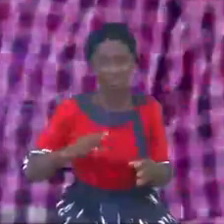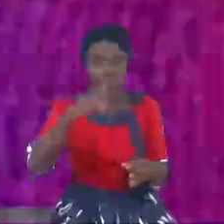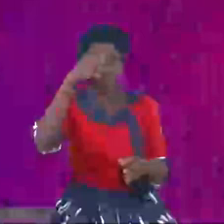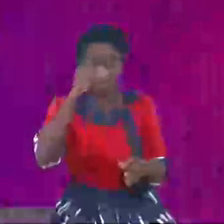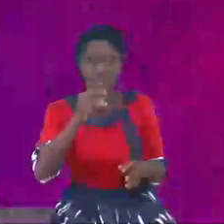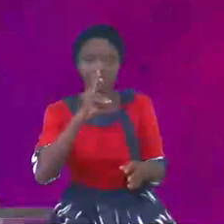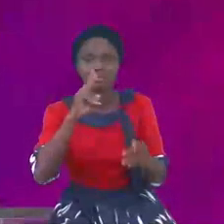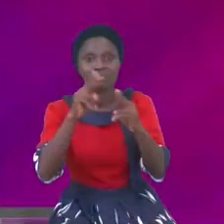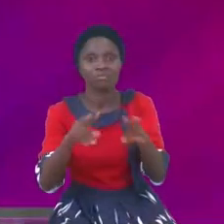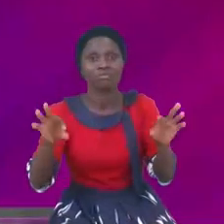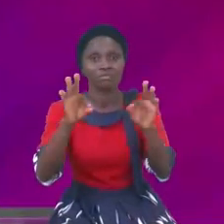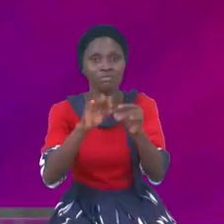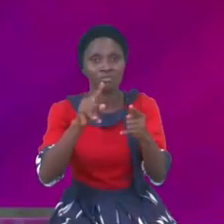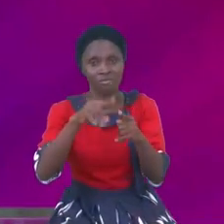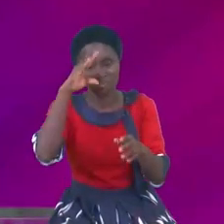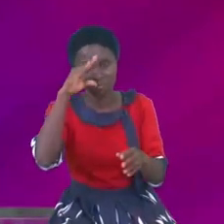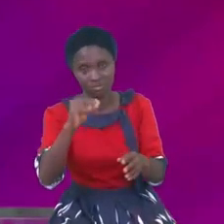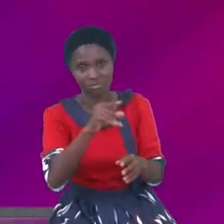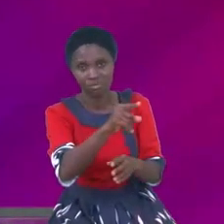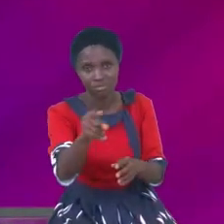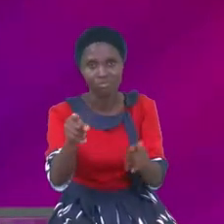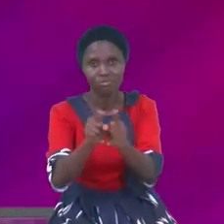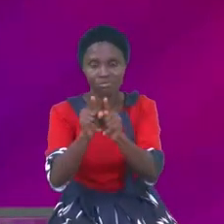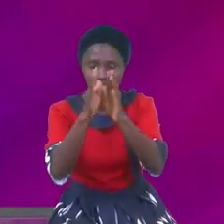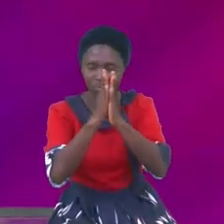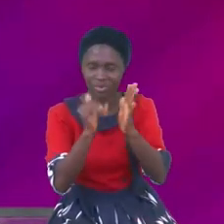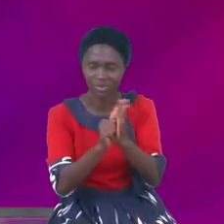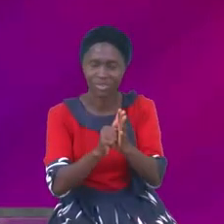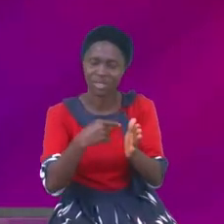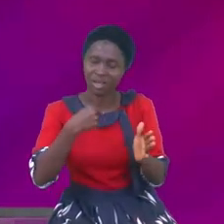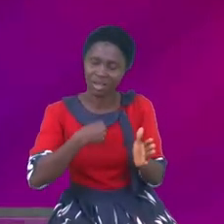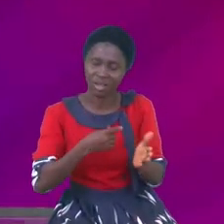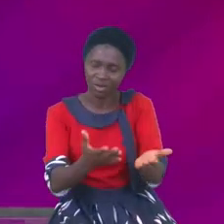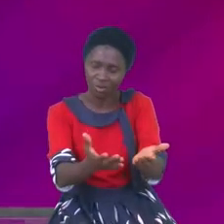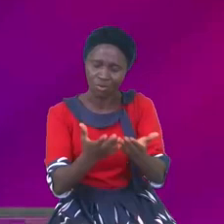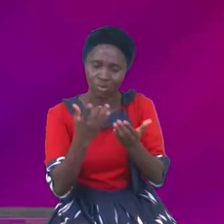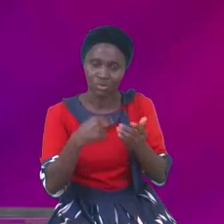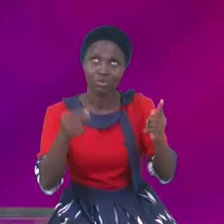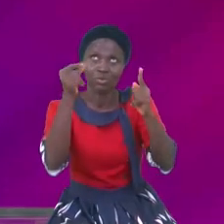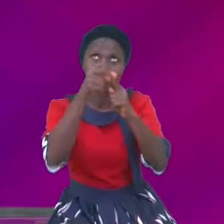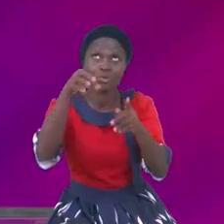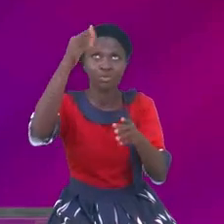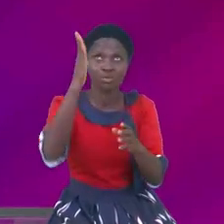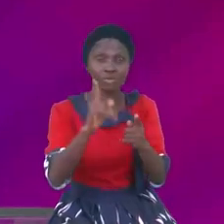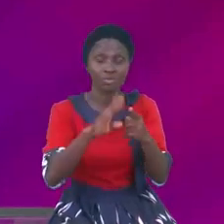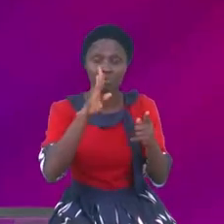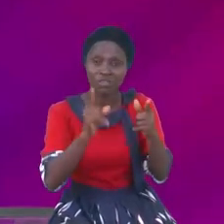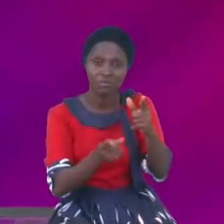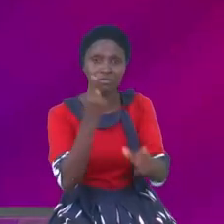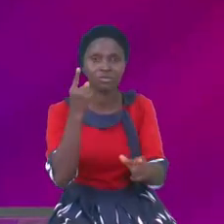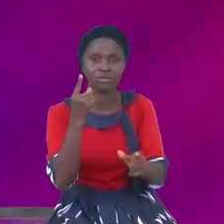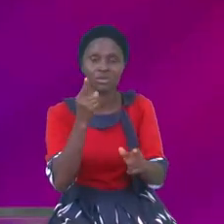a la première place en vous? Priez le Seigneur. Je veux que la parole ait la première place en moi.